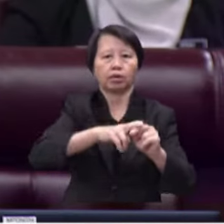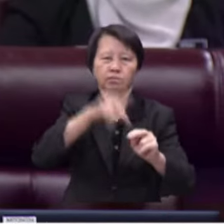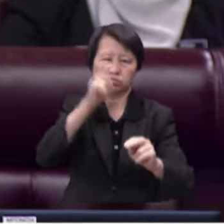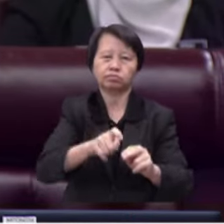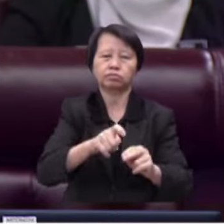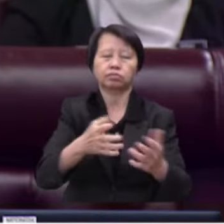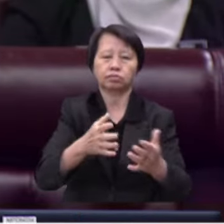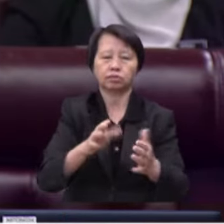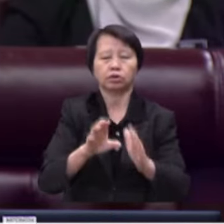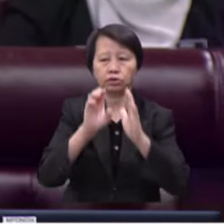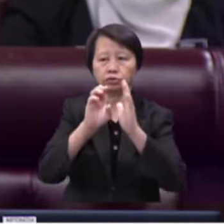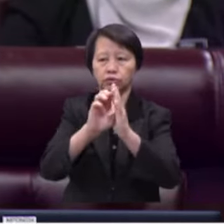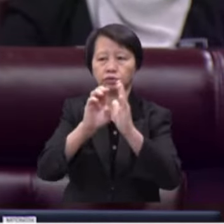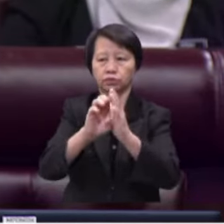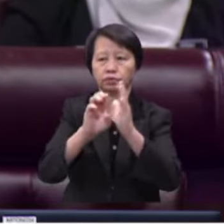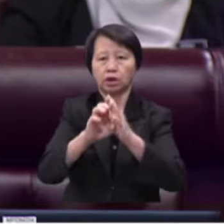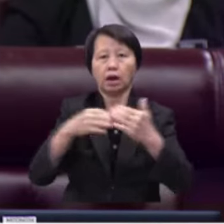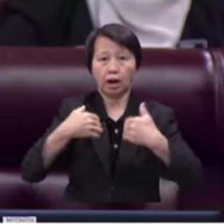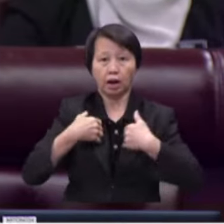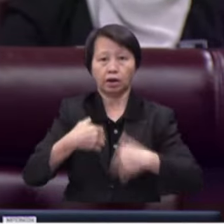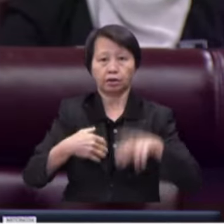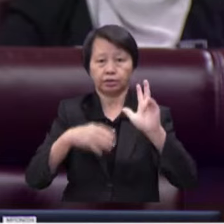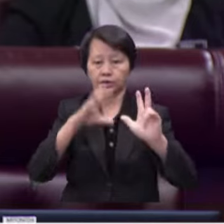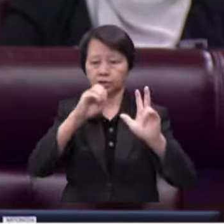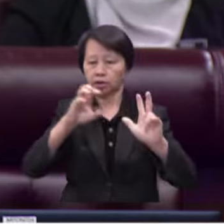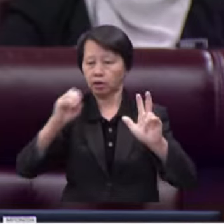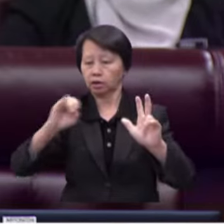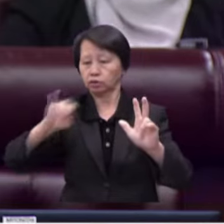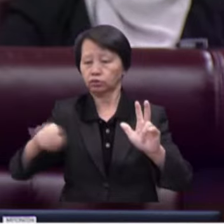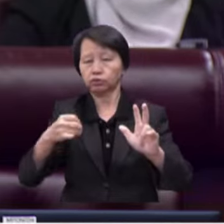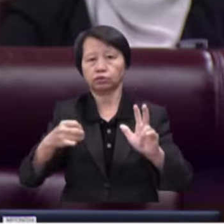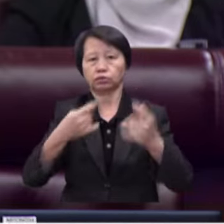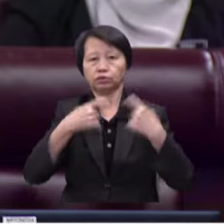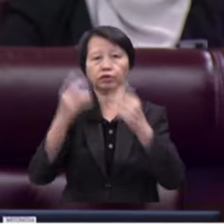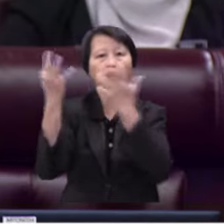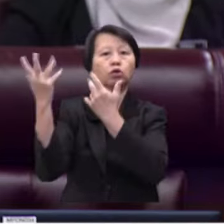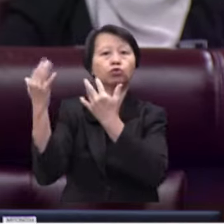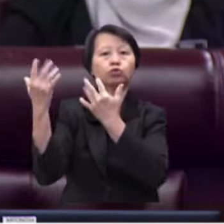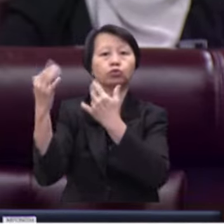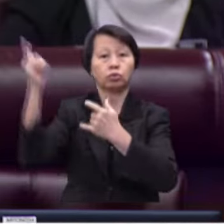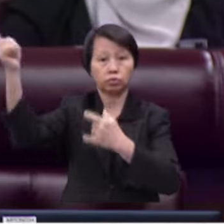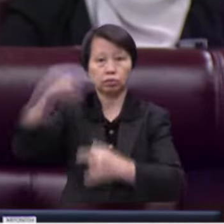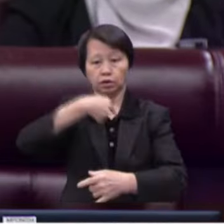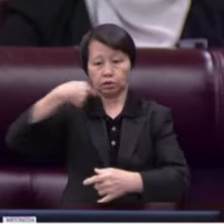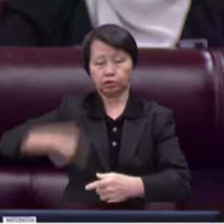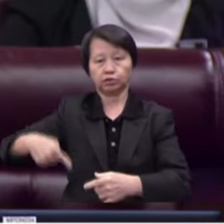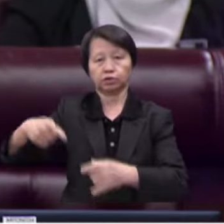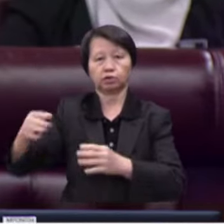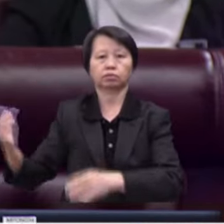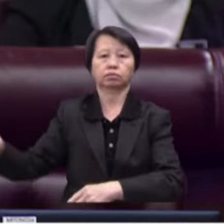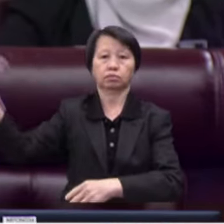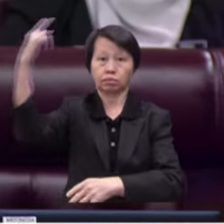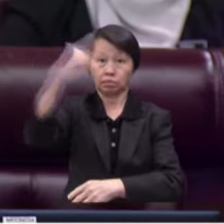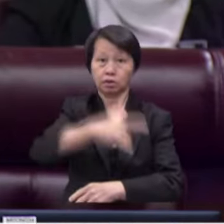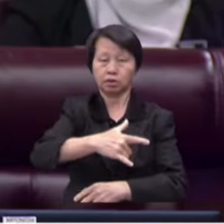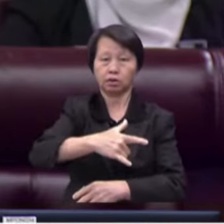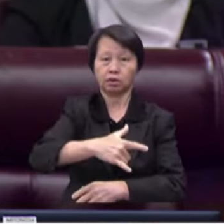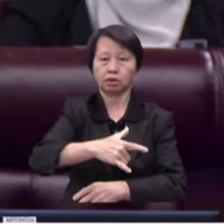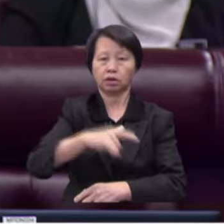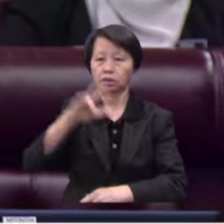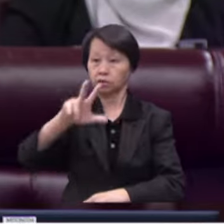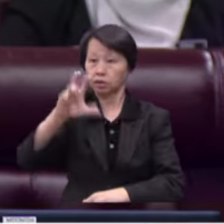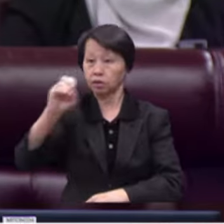sebagai contoh ada 300 juta orang pelancong sedang menunggu di negara China untuk keluar daripada negara China